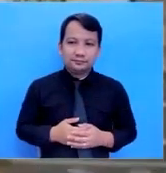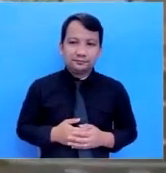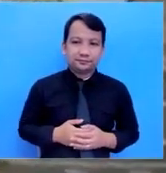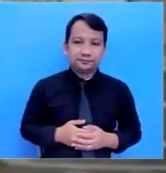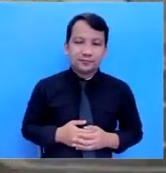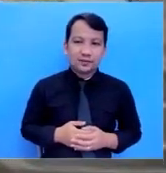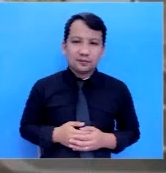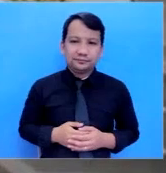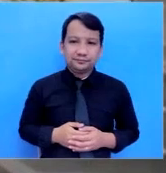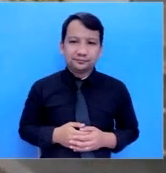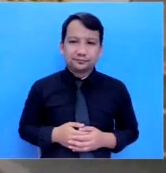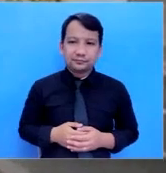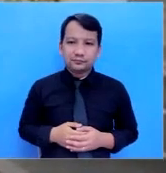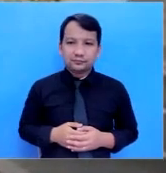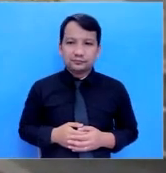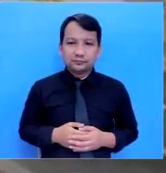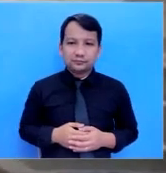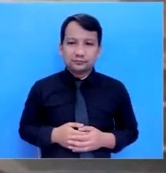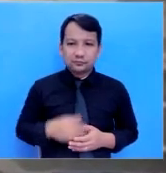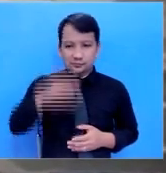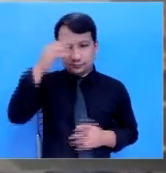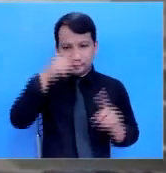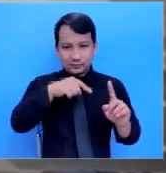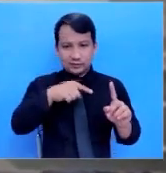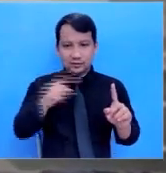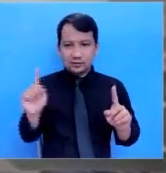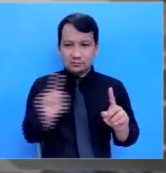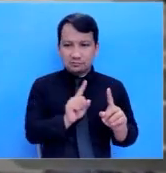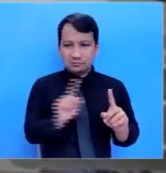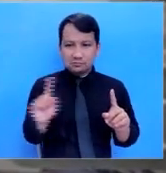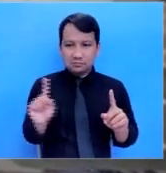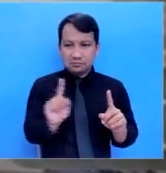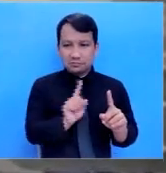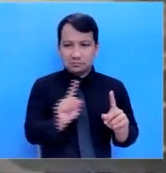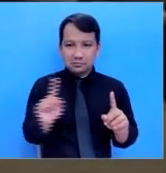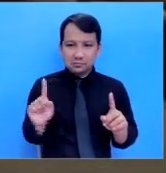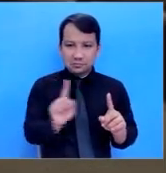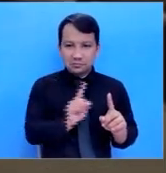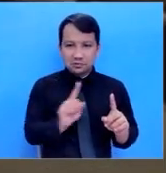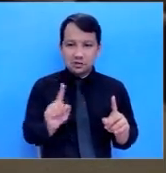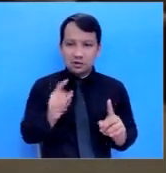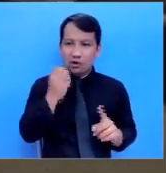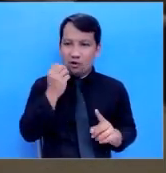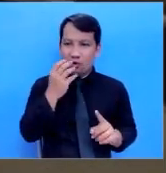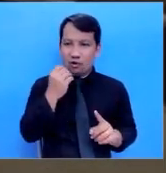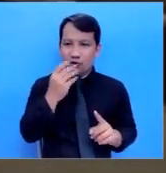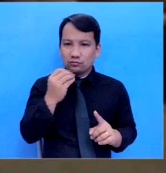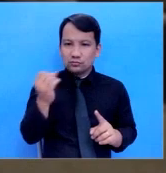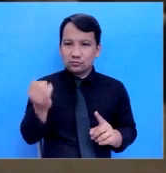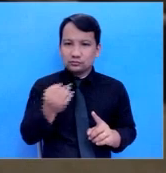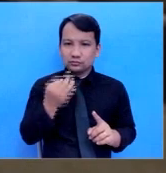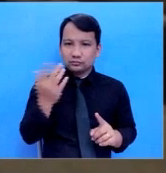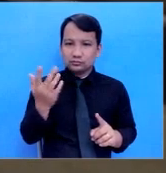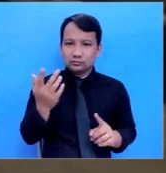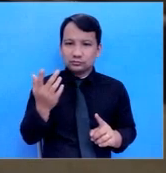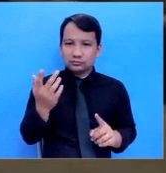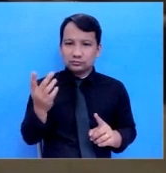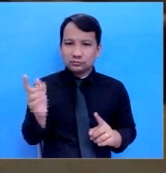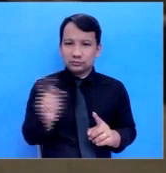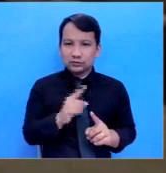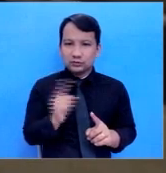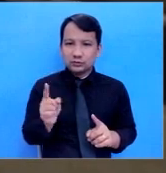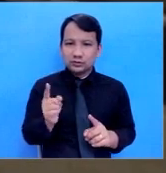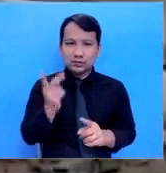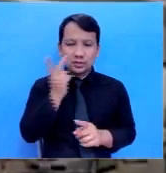Sa pool sa dashcam, ang lalaking yan na palakad-lakad sa gitna ng kalsada sa Hong Kong. Ilang beses pa siyang nagpabalik-balik at tila